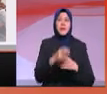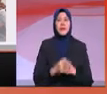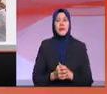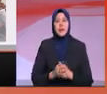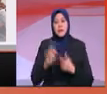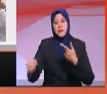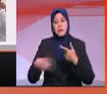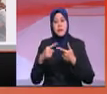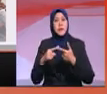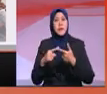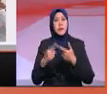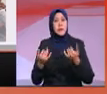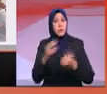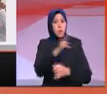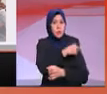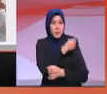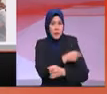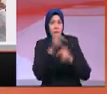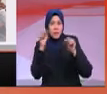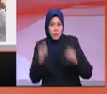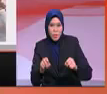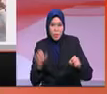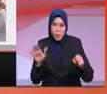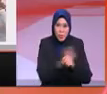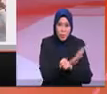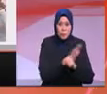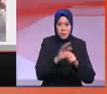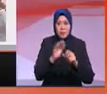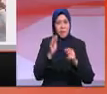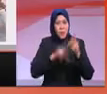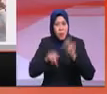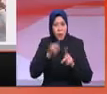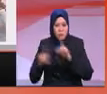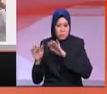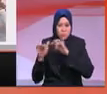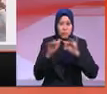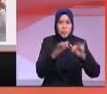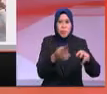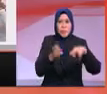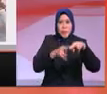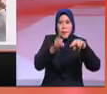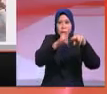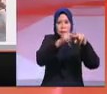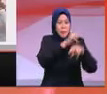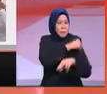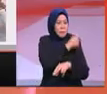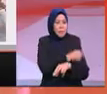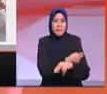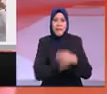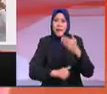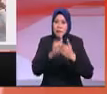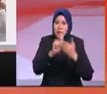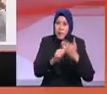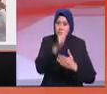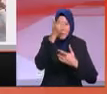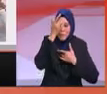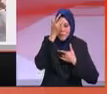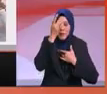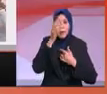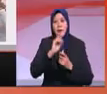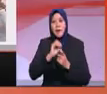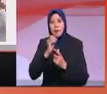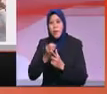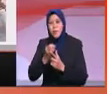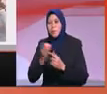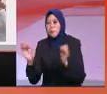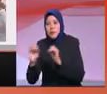hospital, sama ada hospital mampu menampung pesakit yang bertambah, iaitu yang berisiko dan juga yang tidak